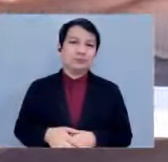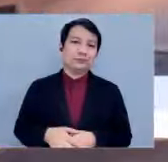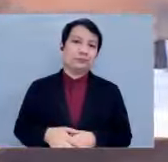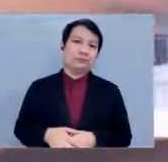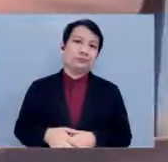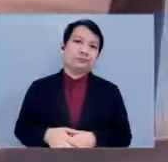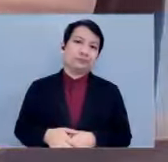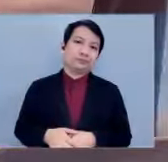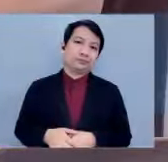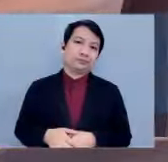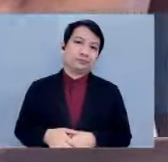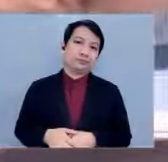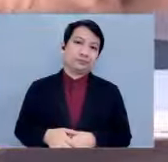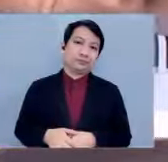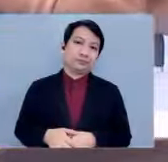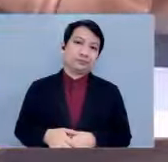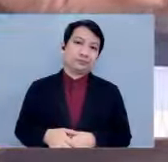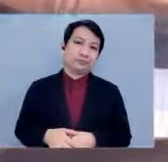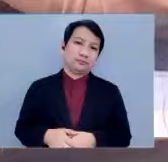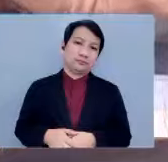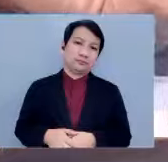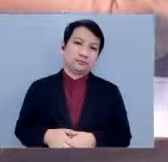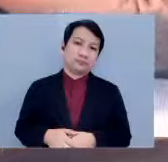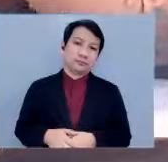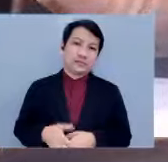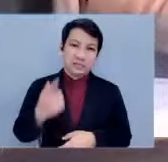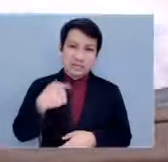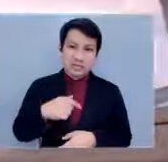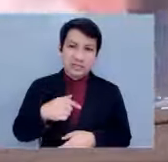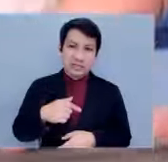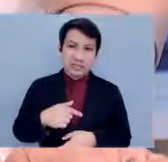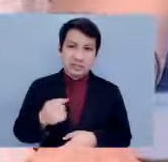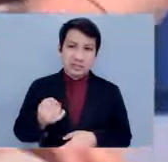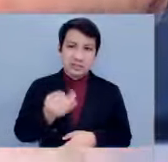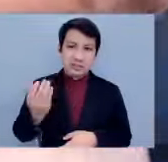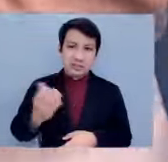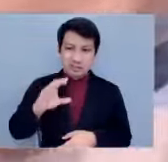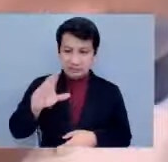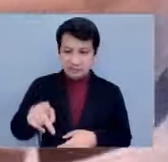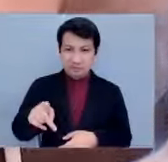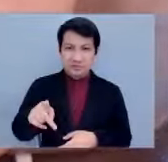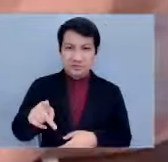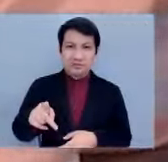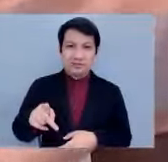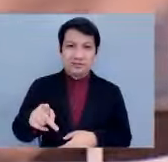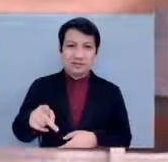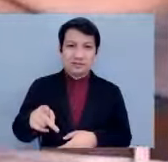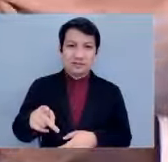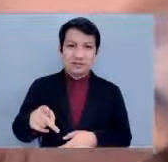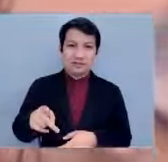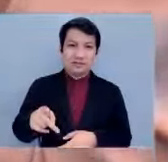yan lang ang kasha dyan. Gen Z kasi no? Wala silang mga laman na pwedeng iba kundi phone. Di ba, aminin mo ba?